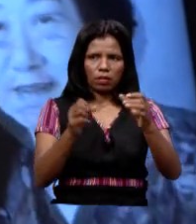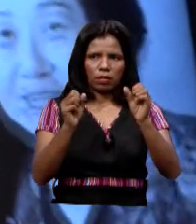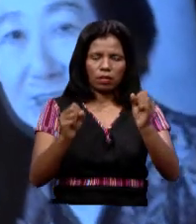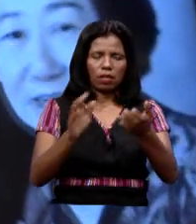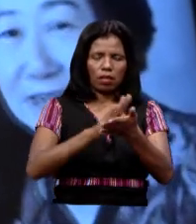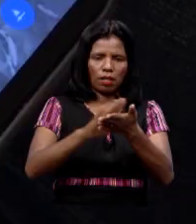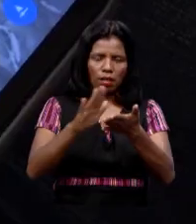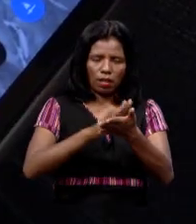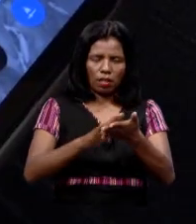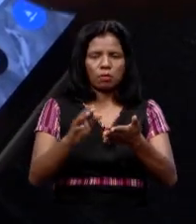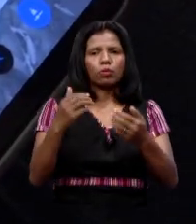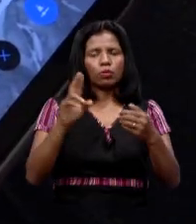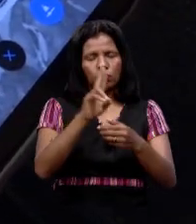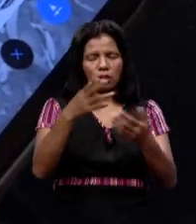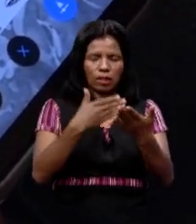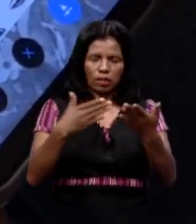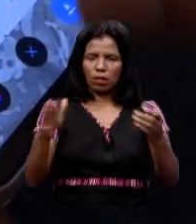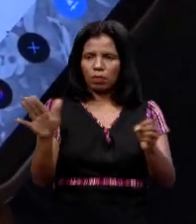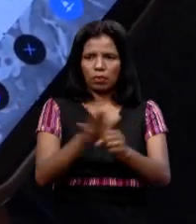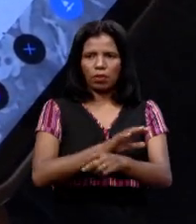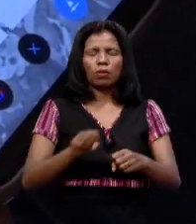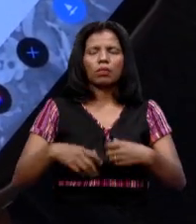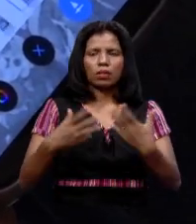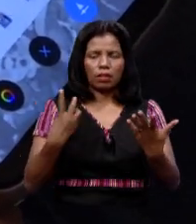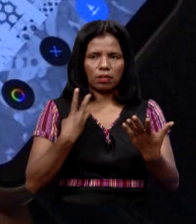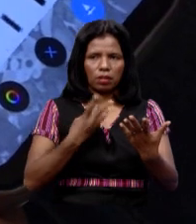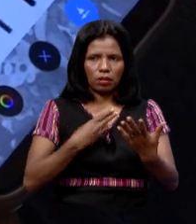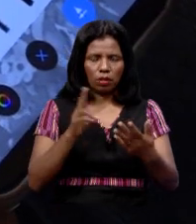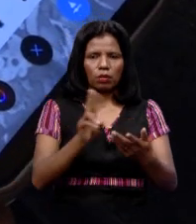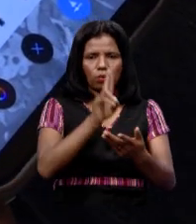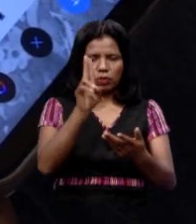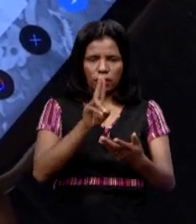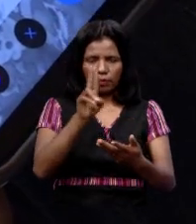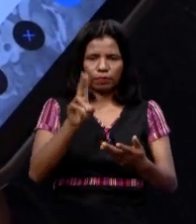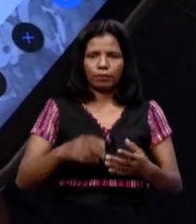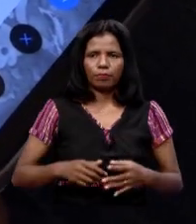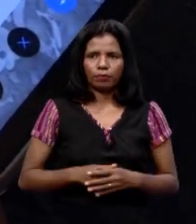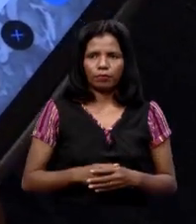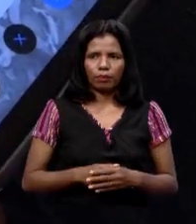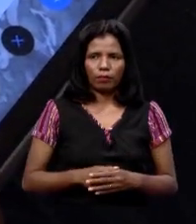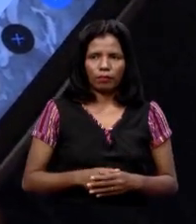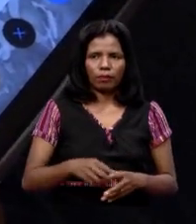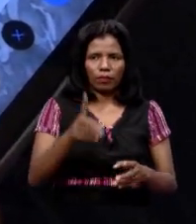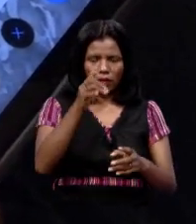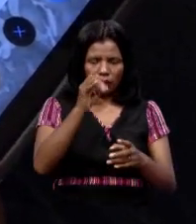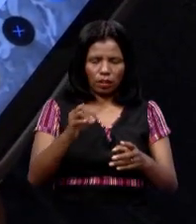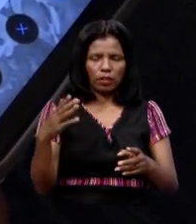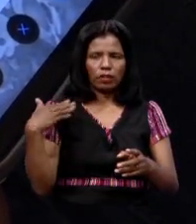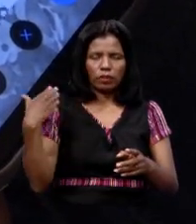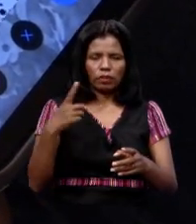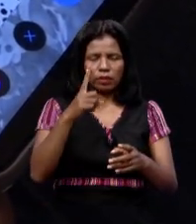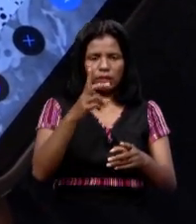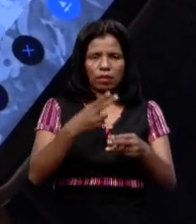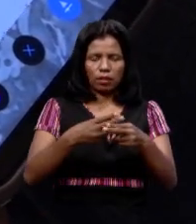hapus ni tinta serne ni aba completo to no sama kita atu uza de ia capital dili joven creativo ida